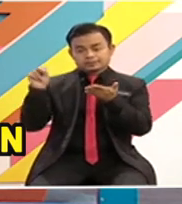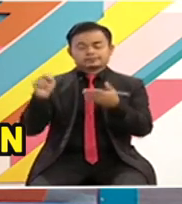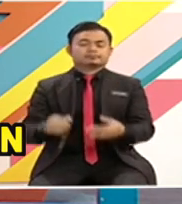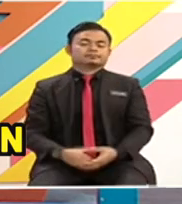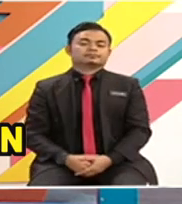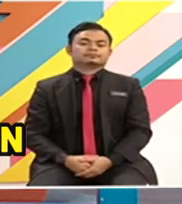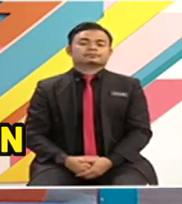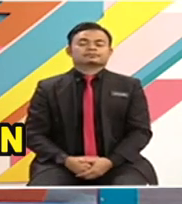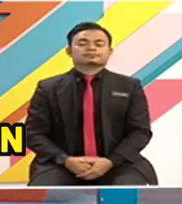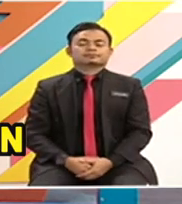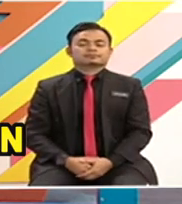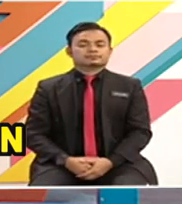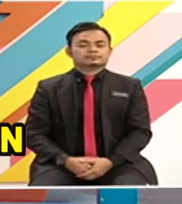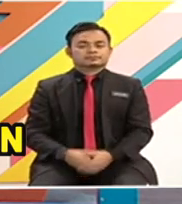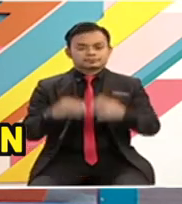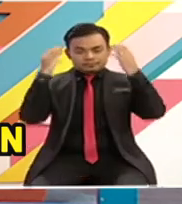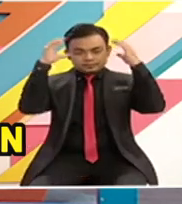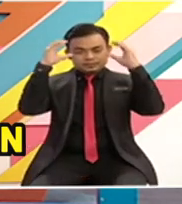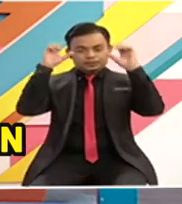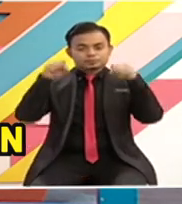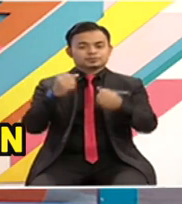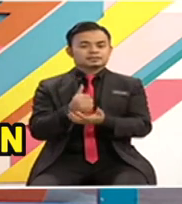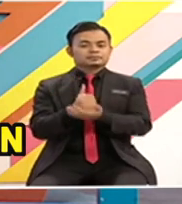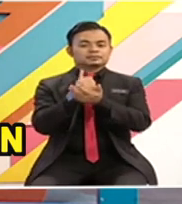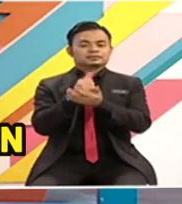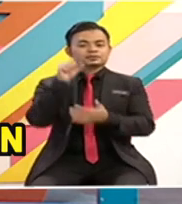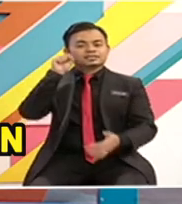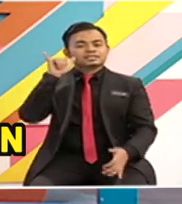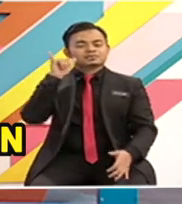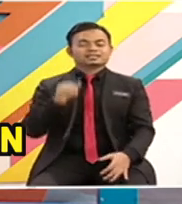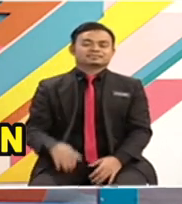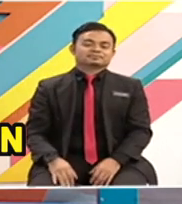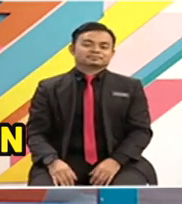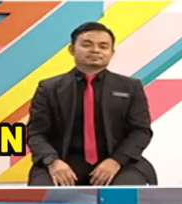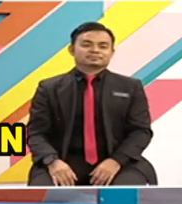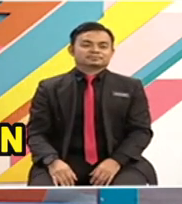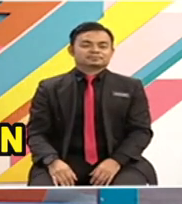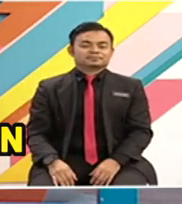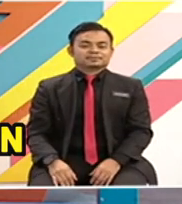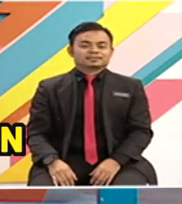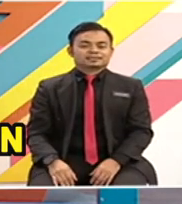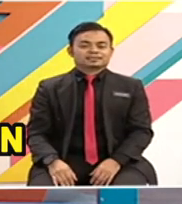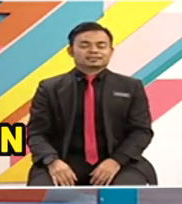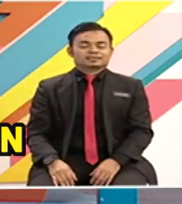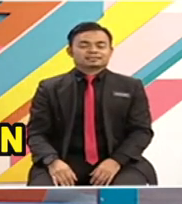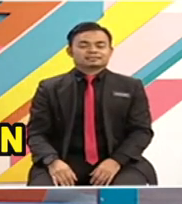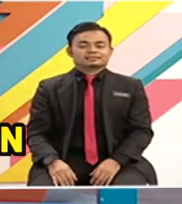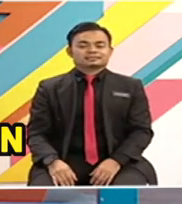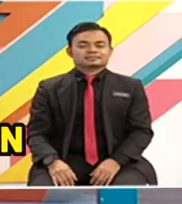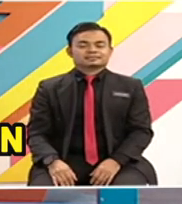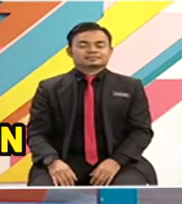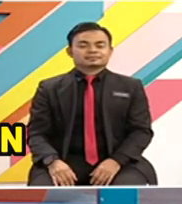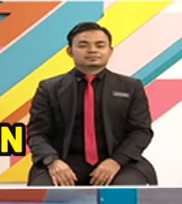Aceh Boleh bantu saya pula ke oleh ah kita sebab hari ini pelukan dua tangga nasinya Sewu